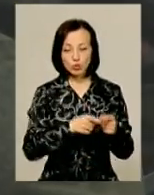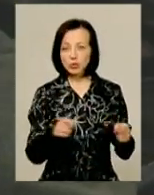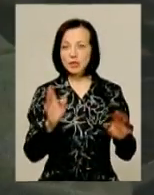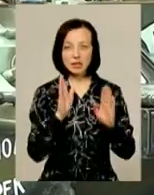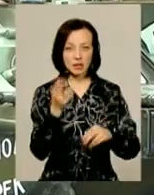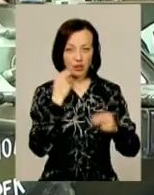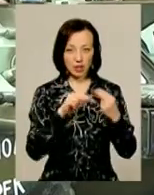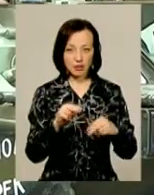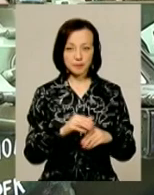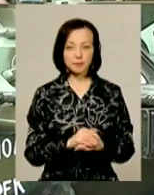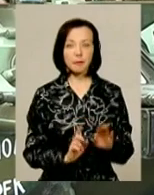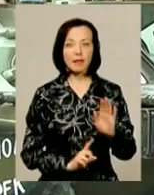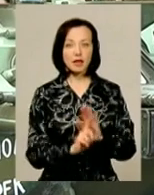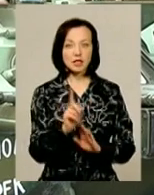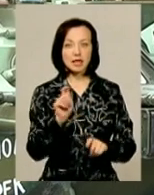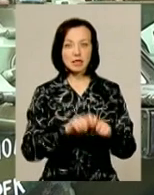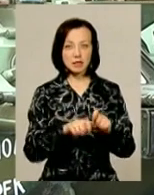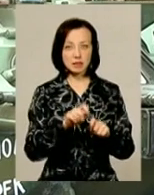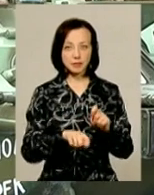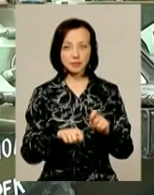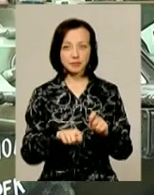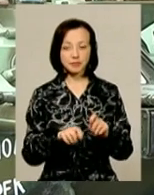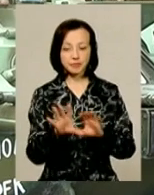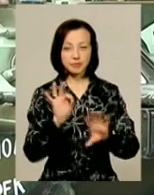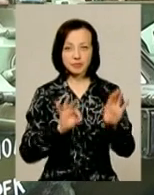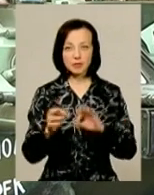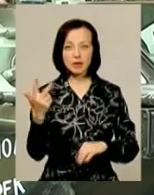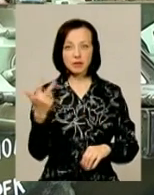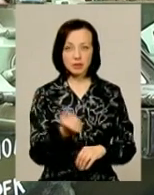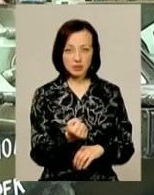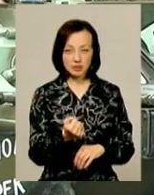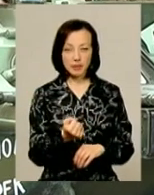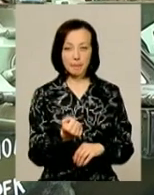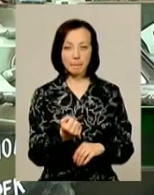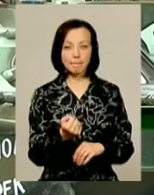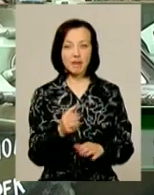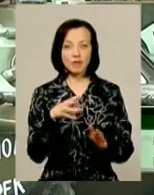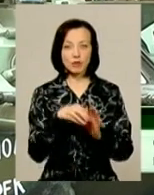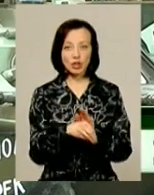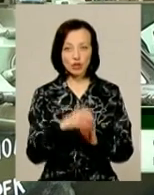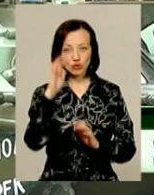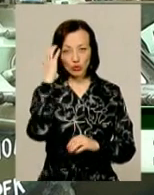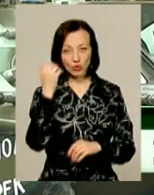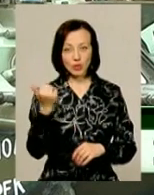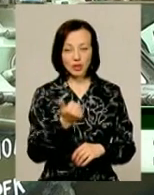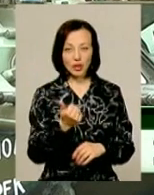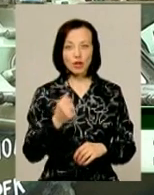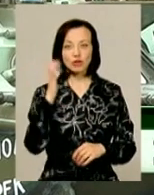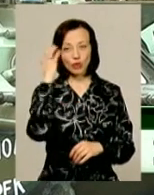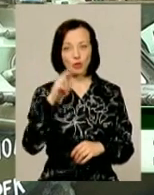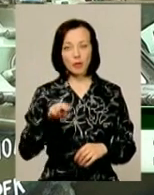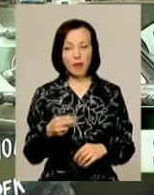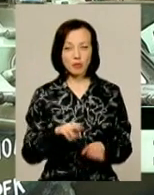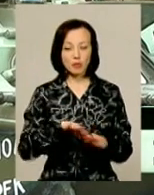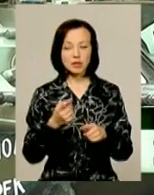найкращі. Ізначально проходив тестовий, був тестовий відбір трьохнедільний, селекція називається, включає чорну неділю, чорну п'ятницю.